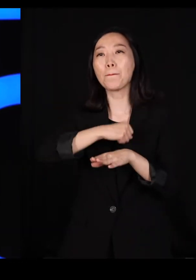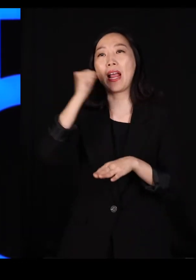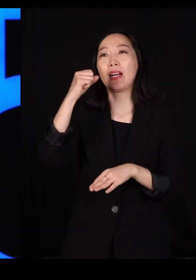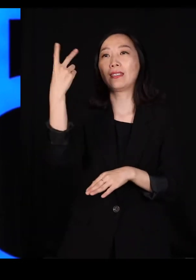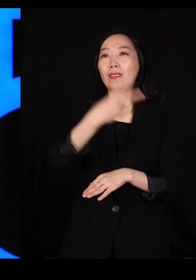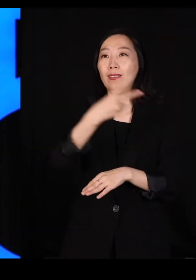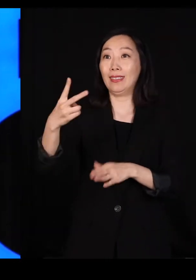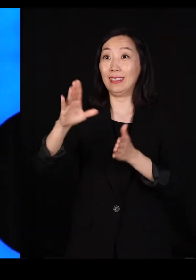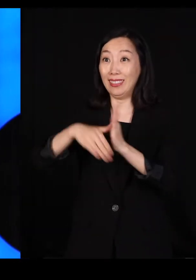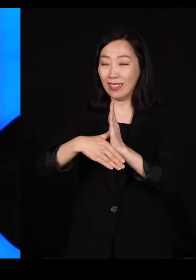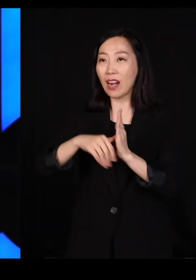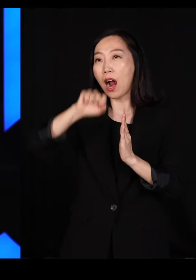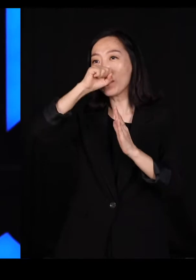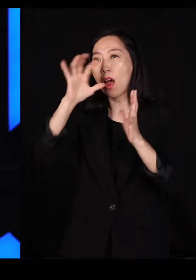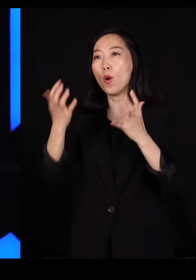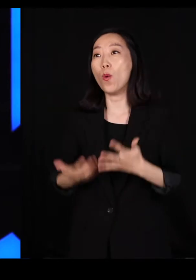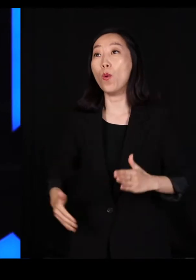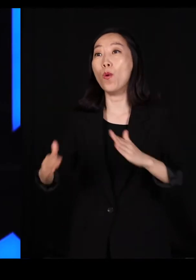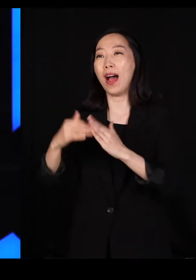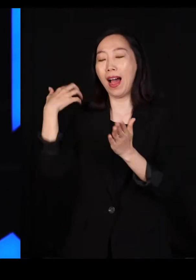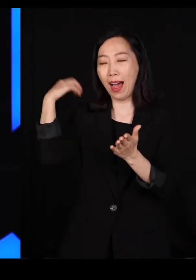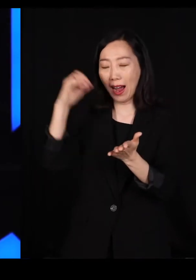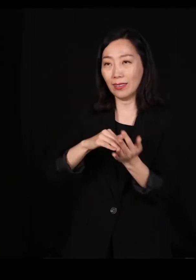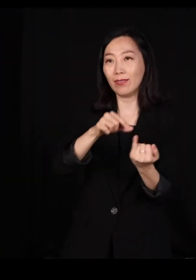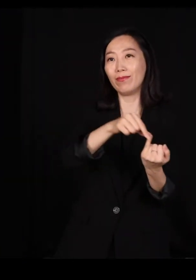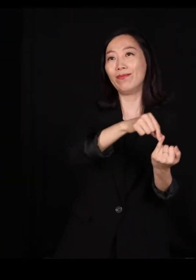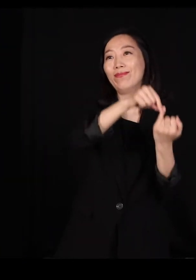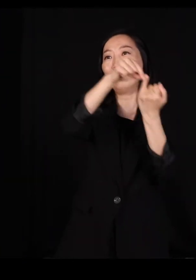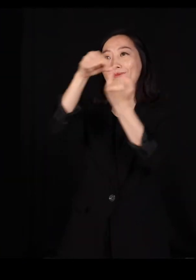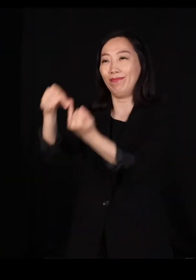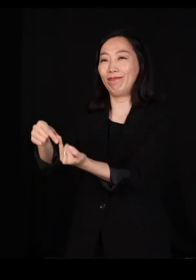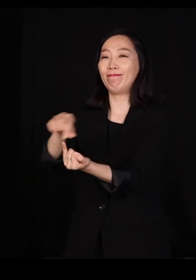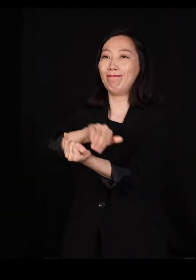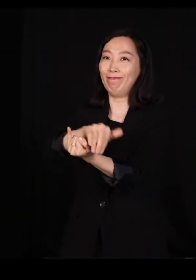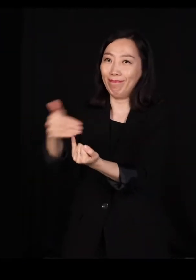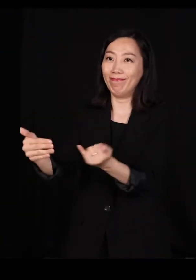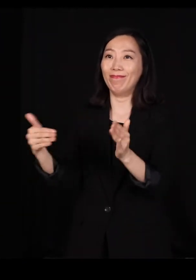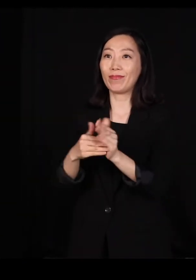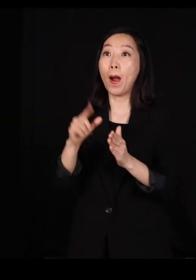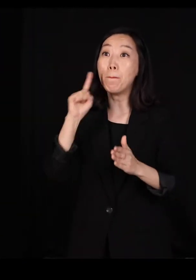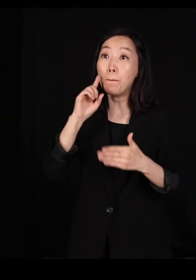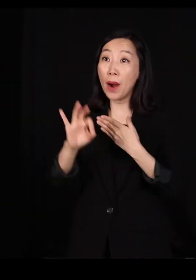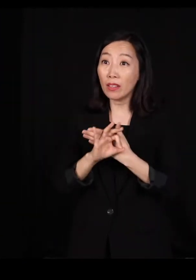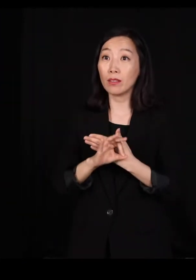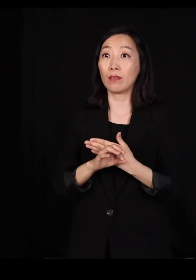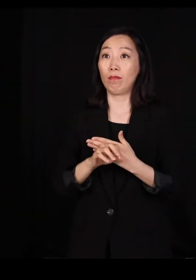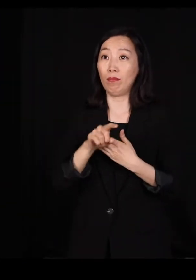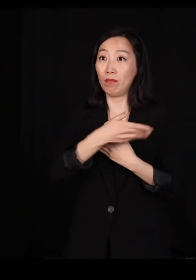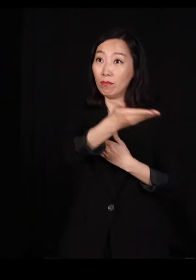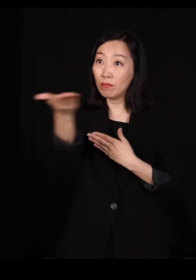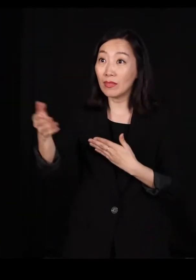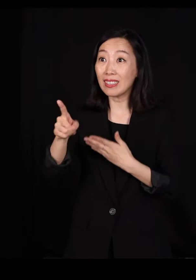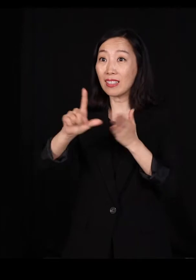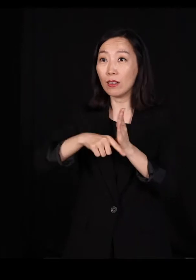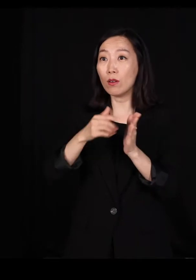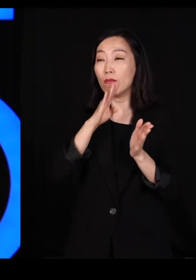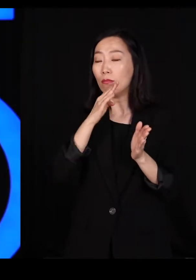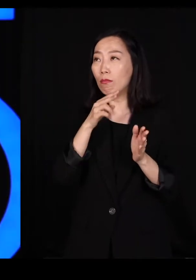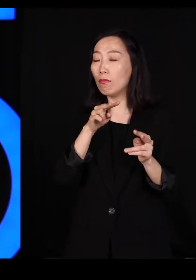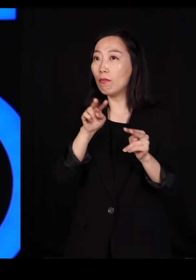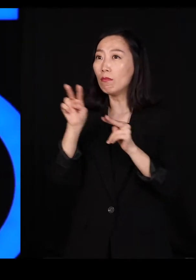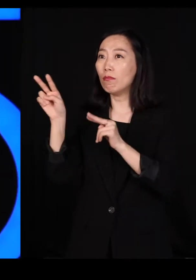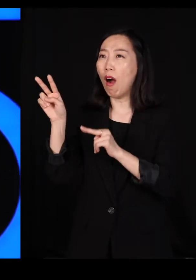본국으로 송환해서 땅에 묻히게 된 거죠. 만약에 여러분이 저 시절로 돌아가서 저런 모습의 여성을